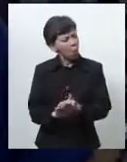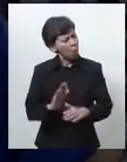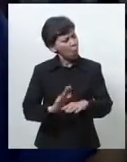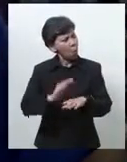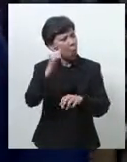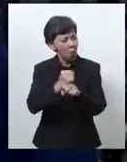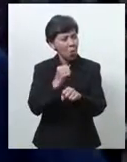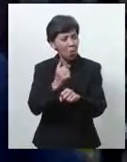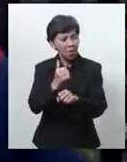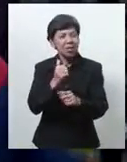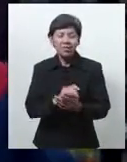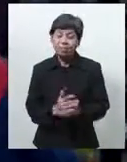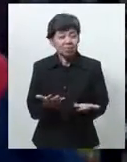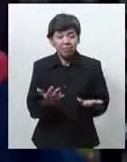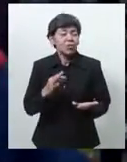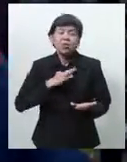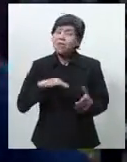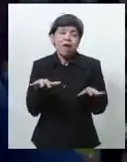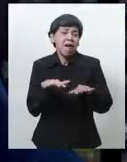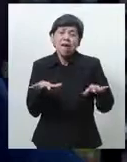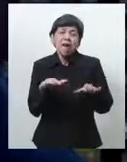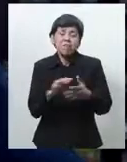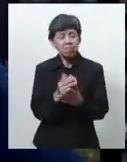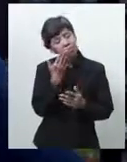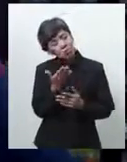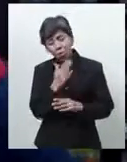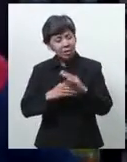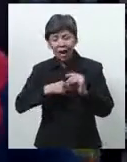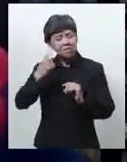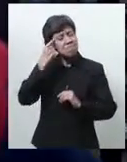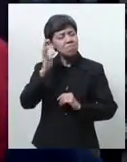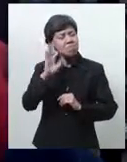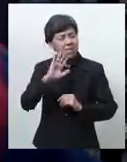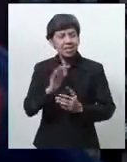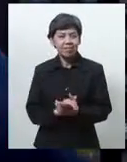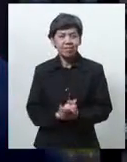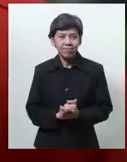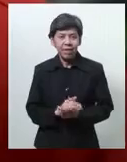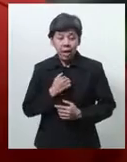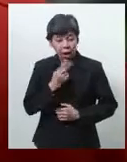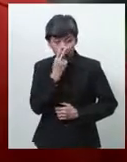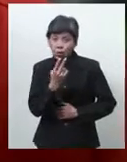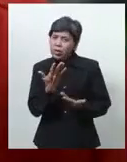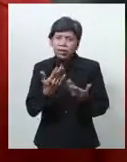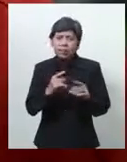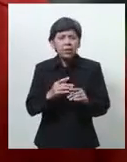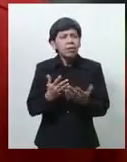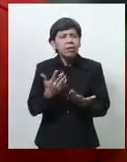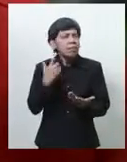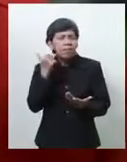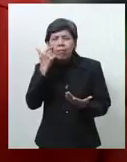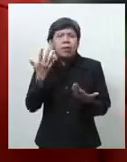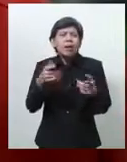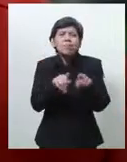ของทำอะไรพวกนี้เขาทำได้หมดเลยก็ไม่ได้รู้สึกอะไรที่ว่าเขาเป็นคนพิการหรืออะไรพูดอย่างนี้เลยมองเขาเป็นแบบคน